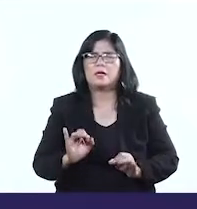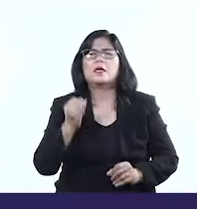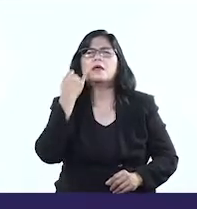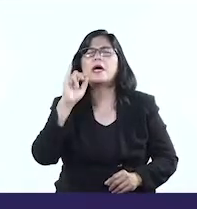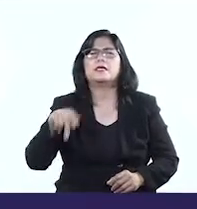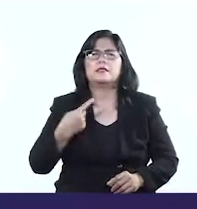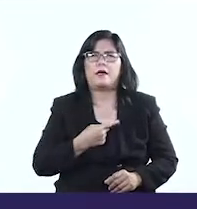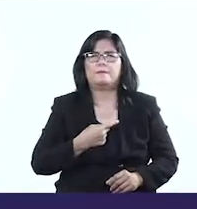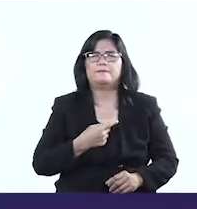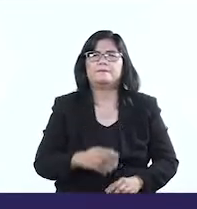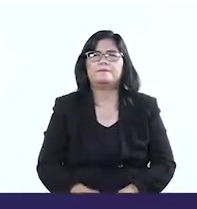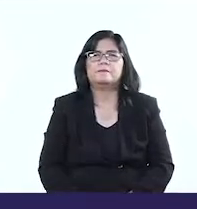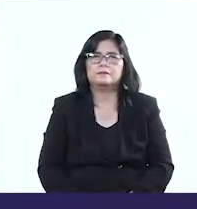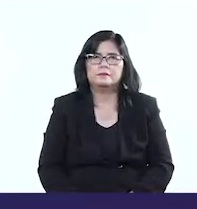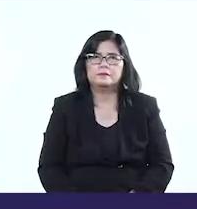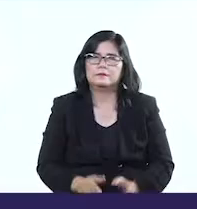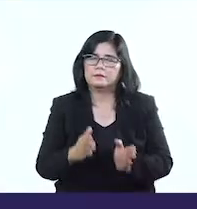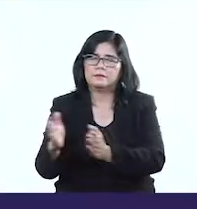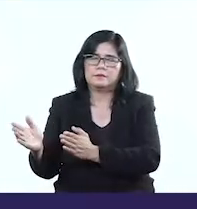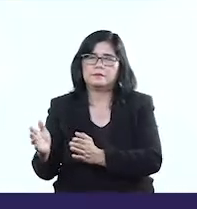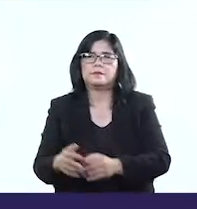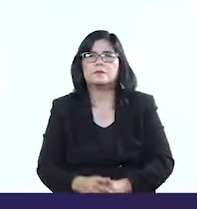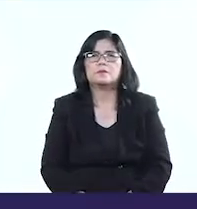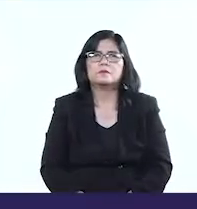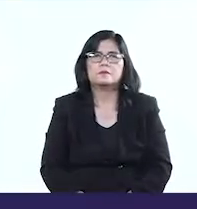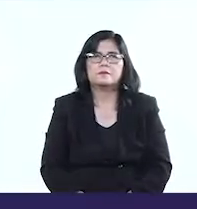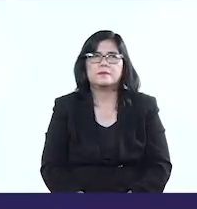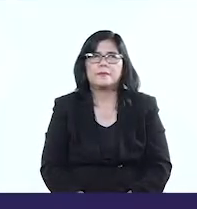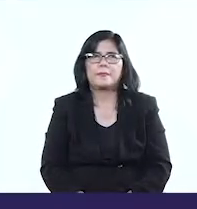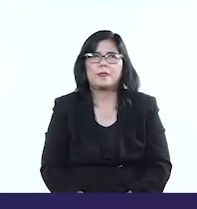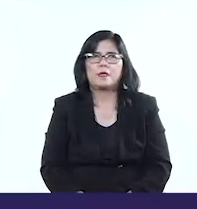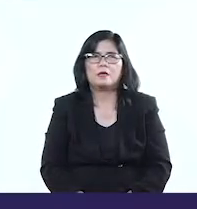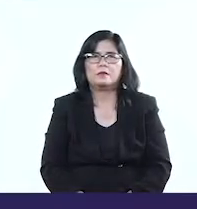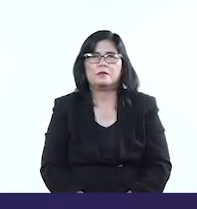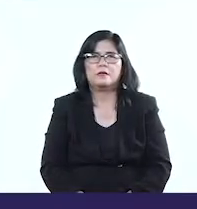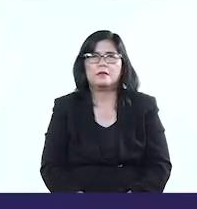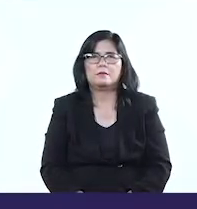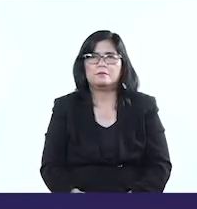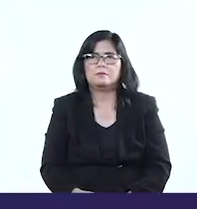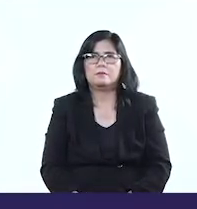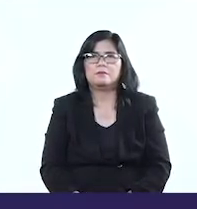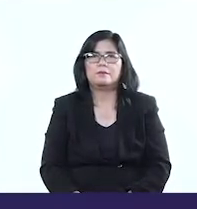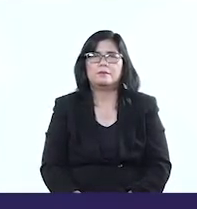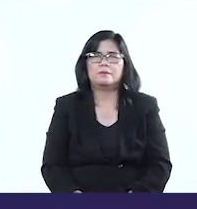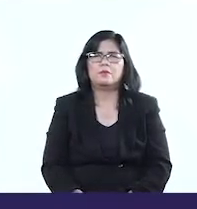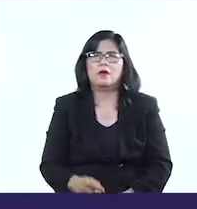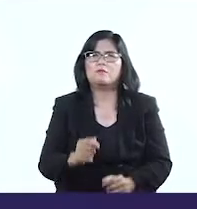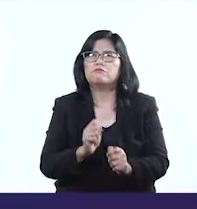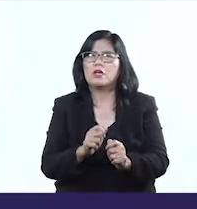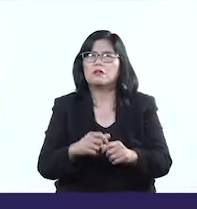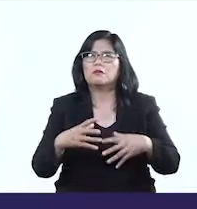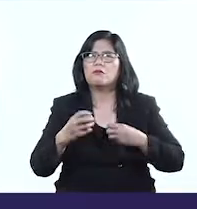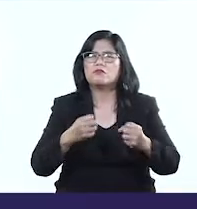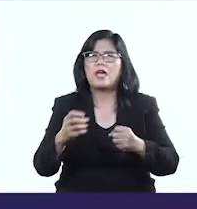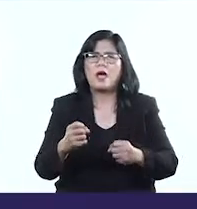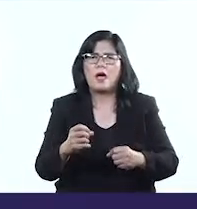berbuat dosa ini hal lain lagi dengan ada urusannya dengan pernah tua tapi mereka yang berbuat dosa ndak lah kau tegur